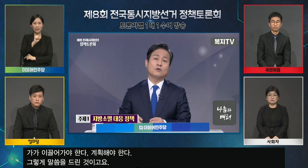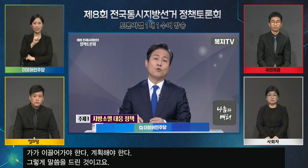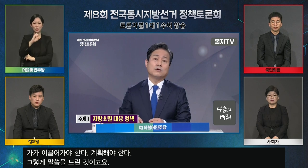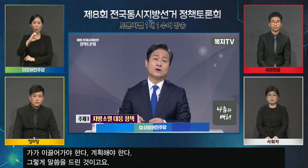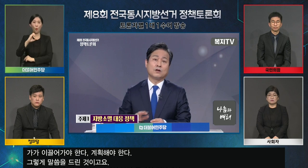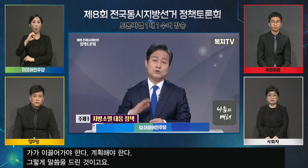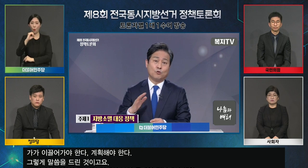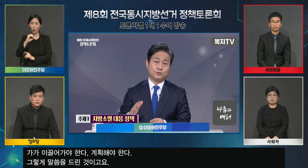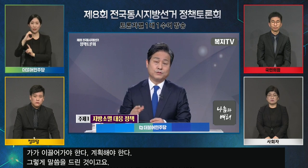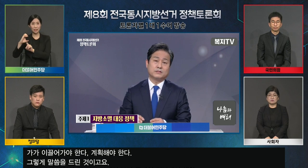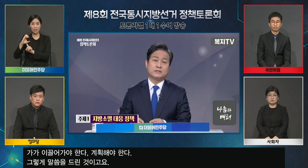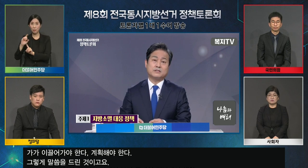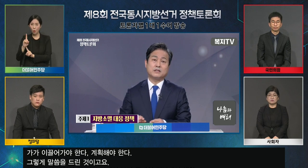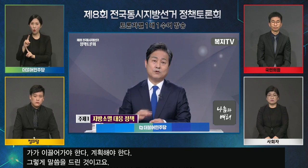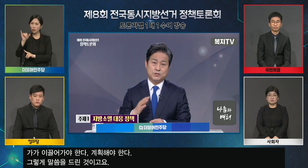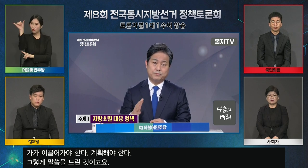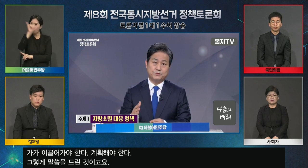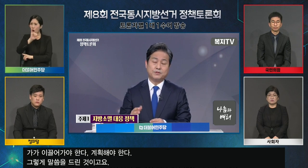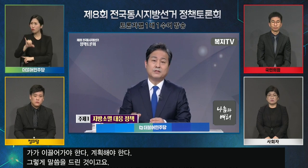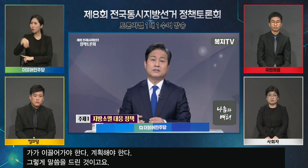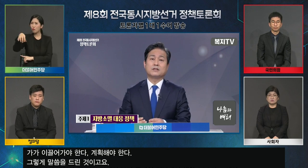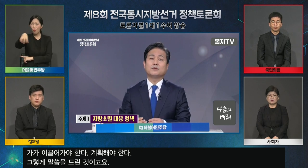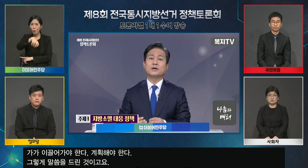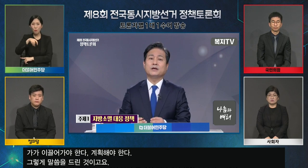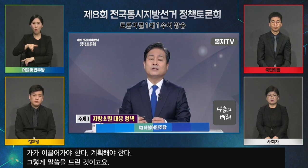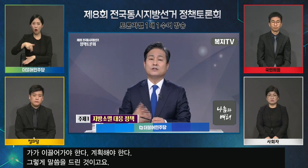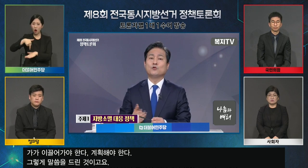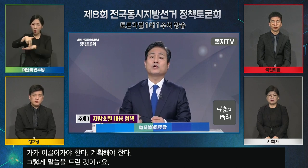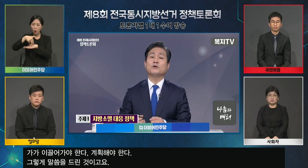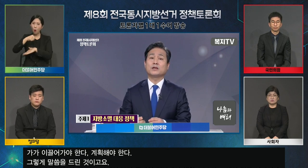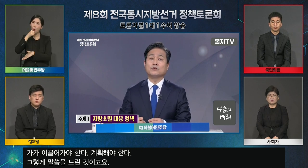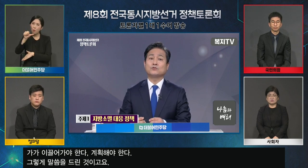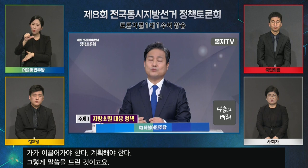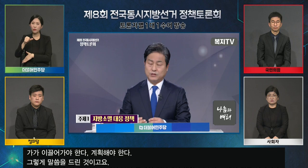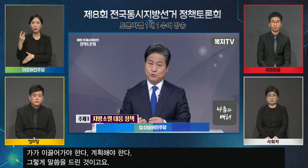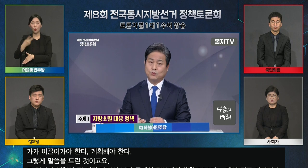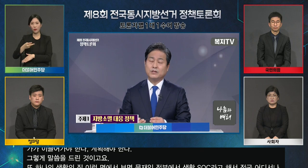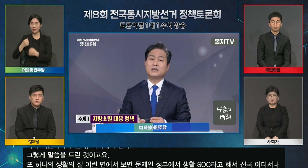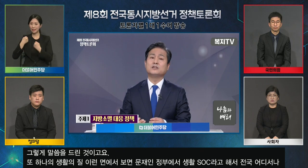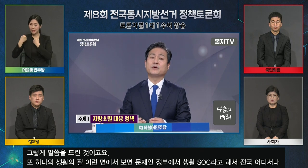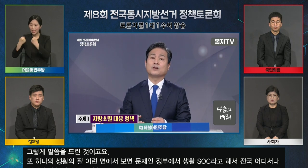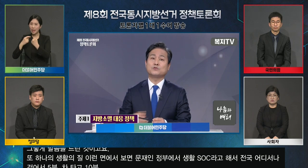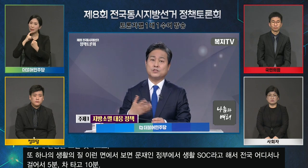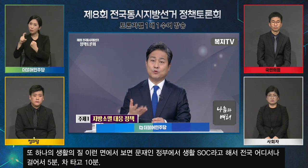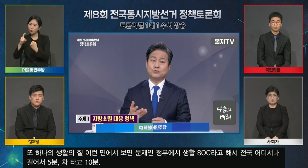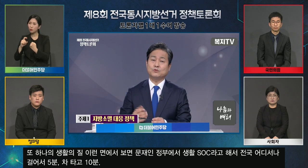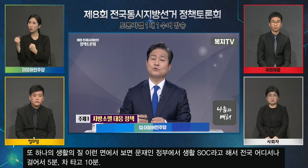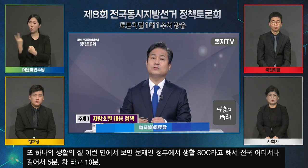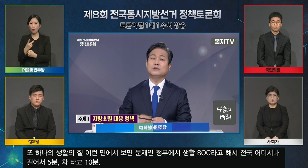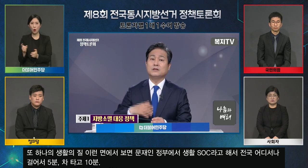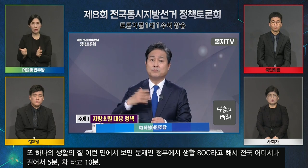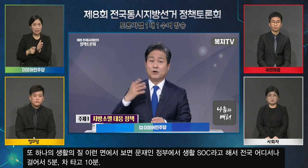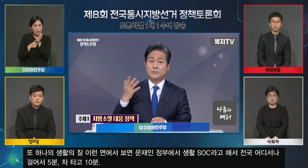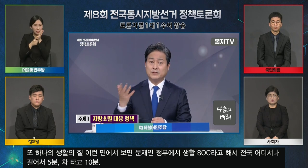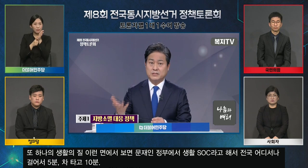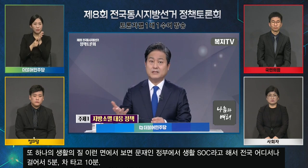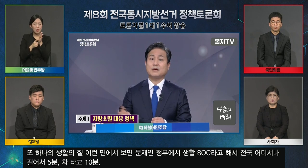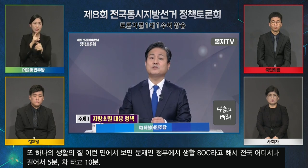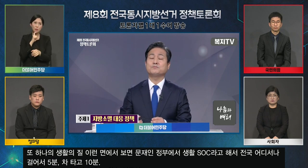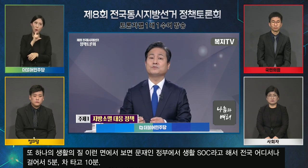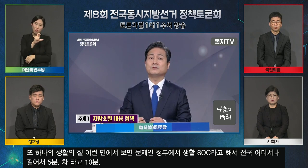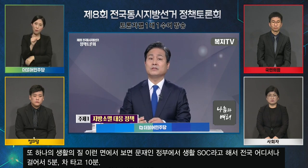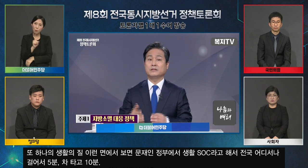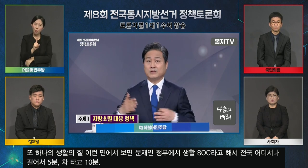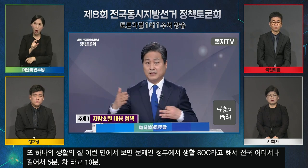어디서나 걸어서 5분, 차 타고 10분, 그다음에 의료기관의 경우는 최소 긴급의 경우는 15분 혹은 멀면